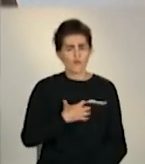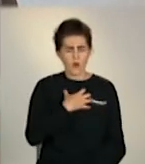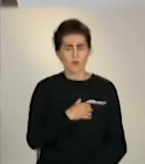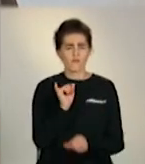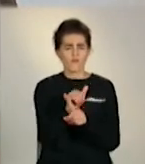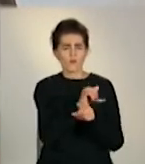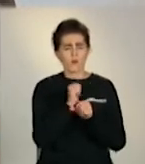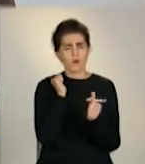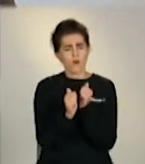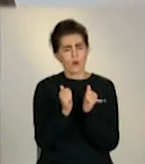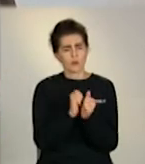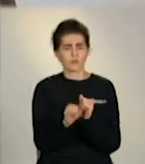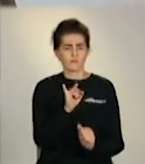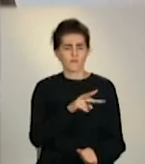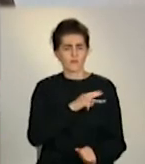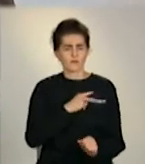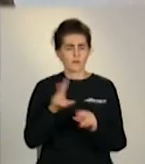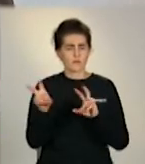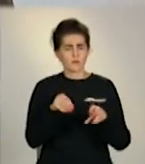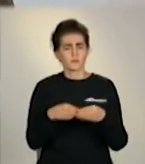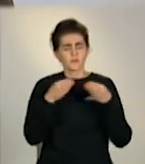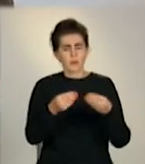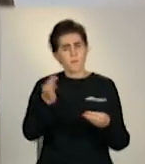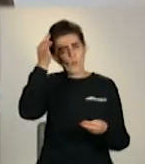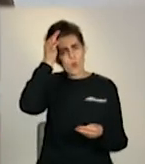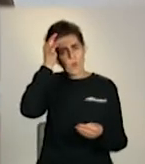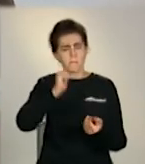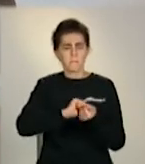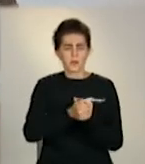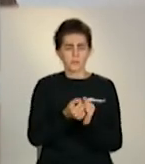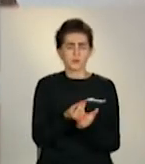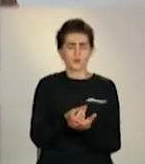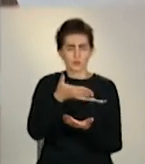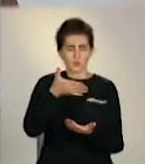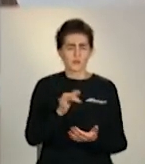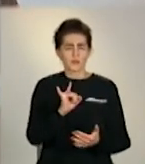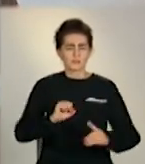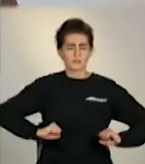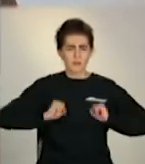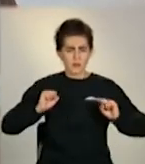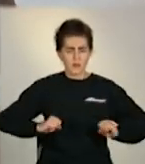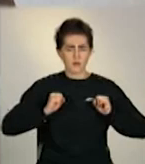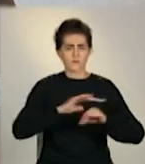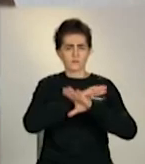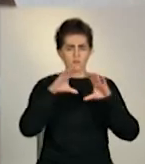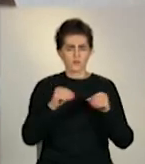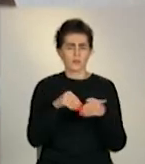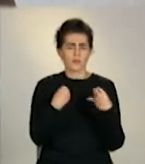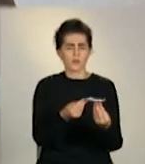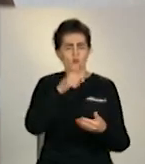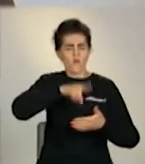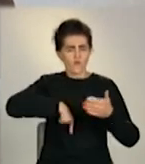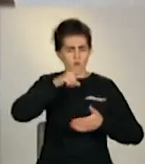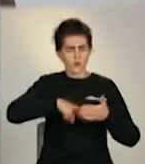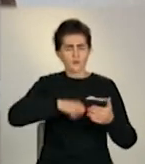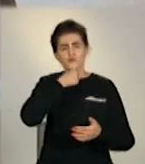кожного та відзначити те, що ми пам'ятаємо, цінимо і намагаємося виправдовувати ту довіру, яке